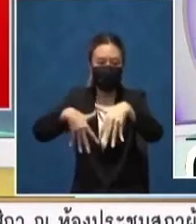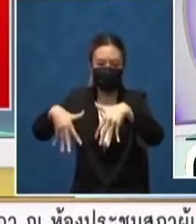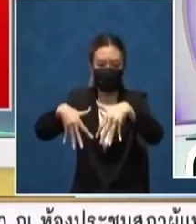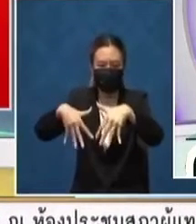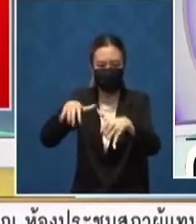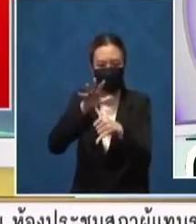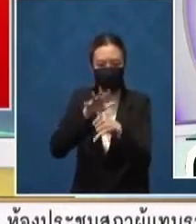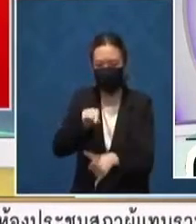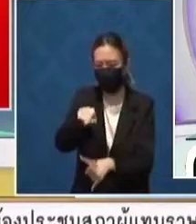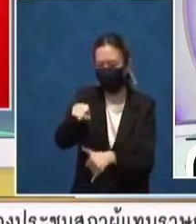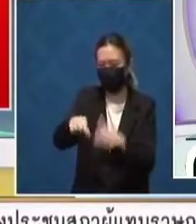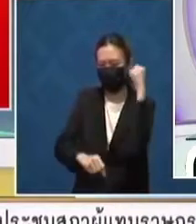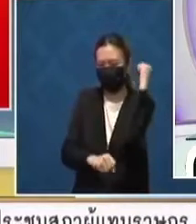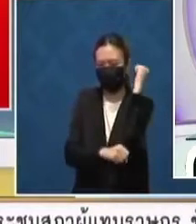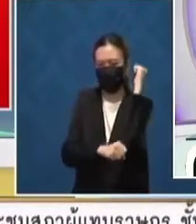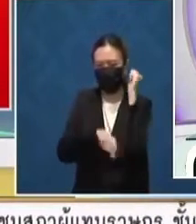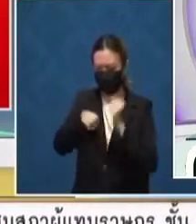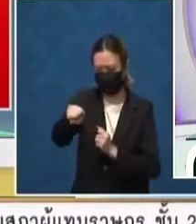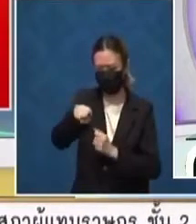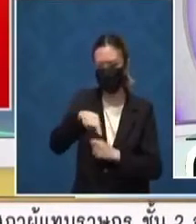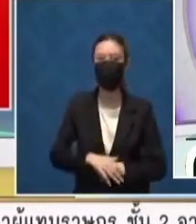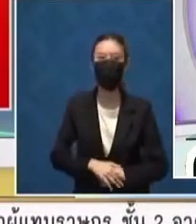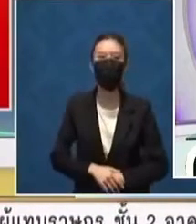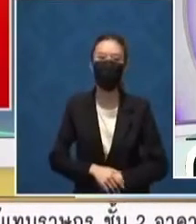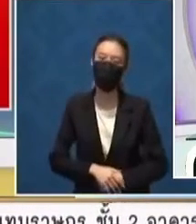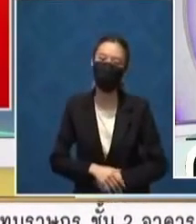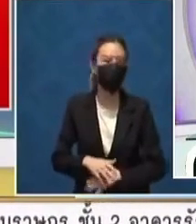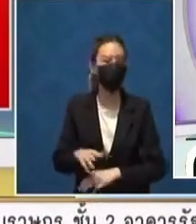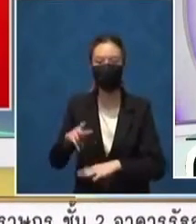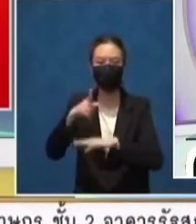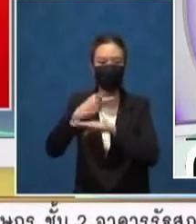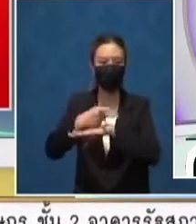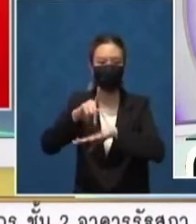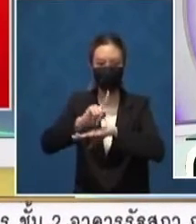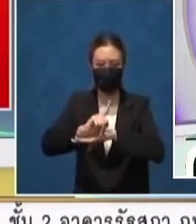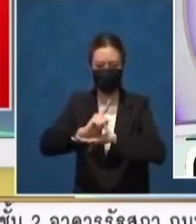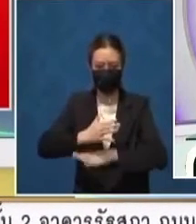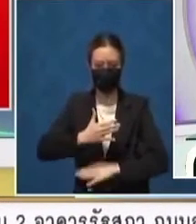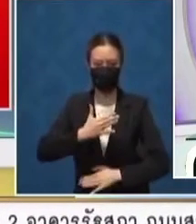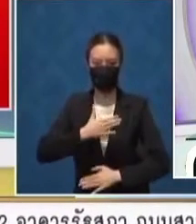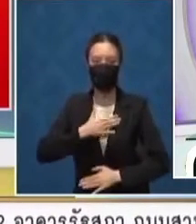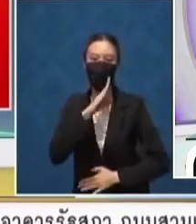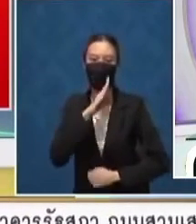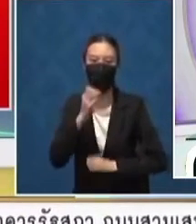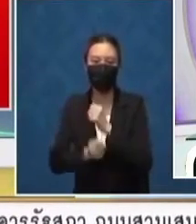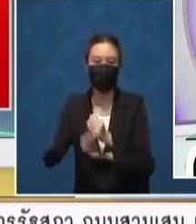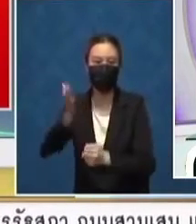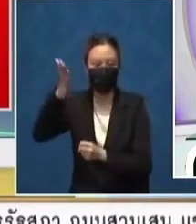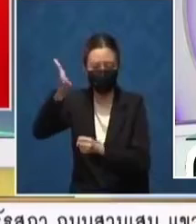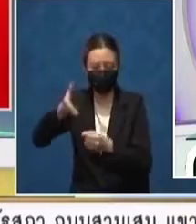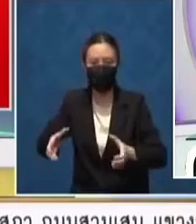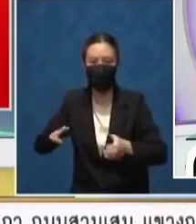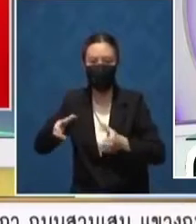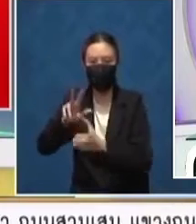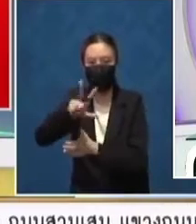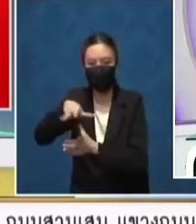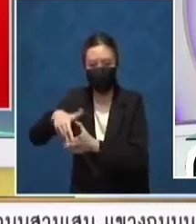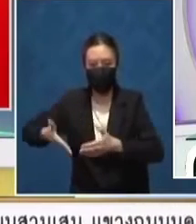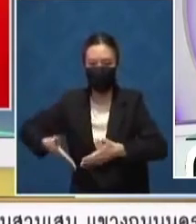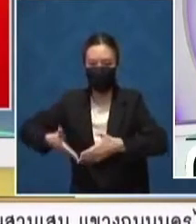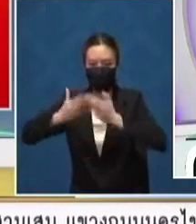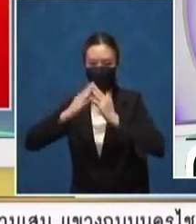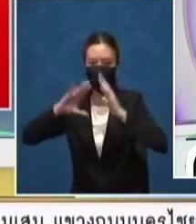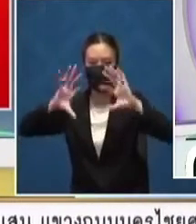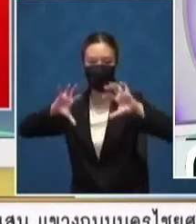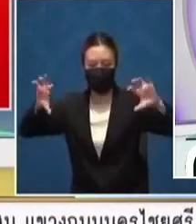ฟูเฟื่องขนาดนั้นหรือแม้แต่ทางคุณยิ่งลักษณ์ก็ไม่มีในขณะเดียวกันที่เมื่อสักครู่เนี่ยนะคะทางท่านส.ส.เพื่อไทยท่านนี้บ